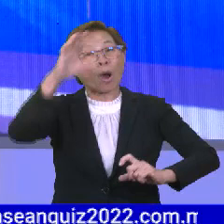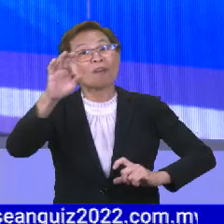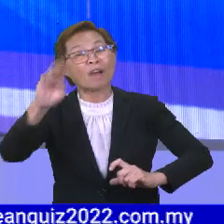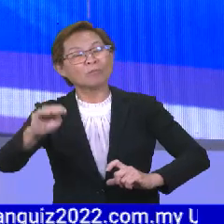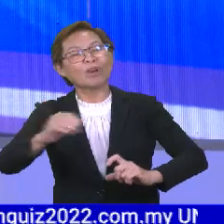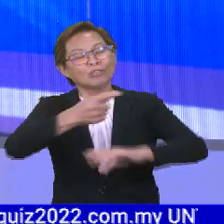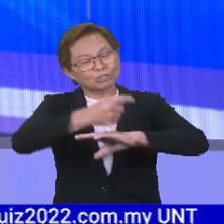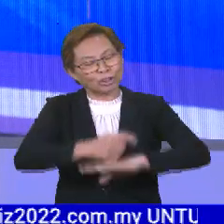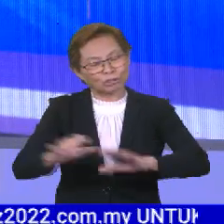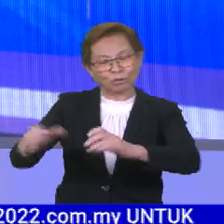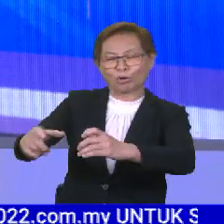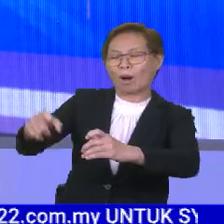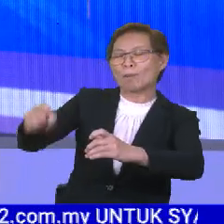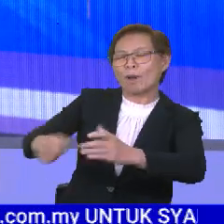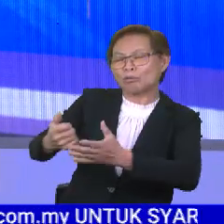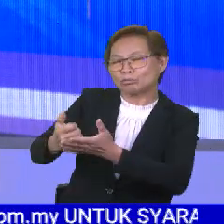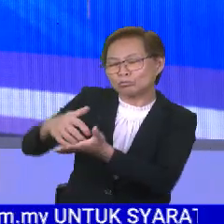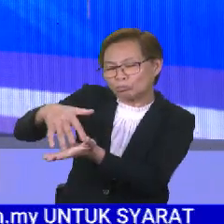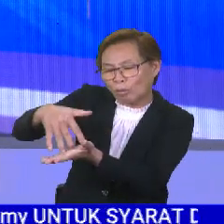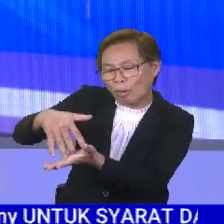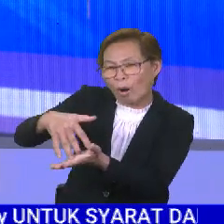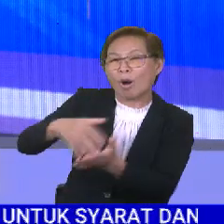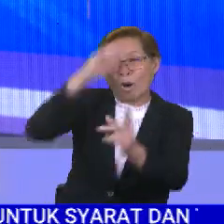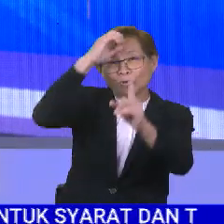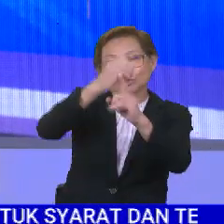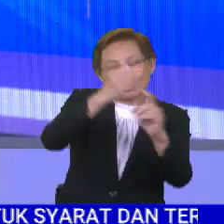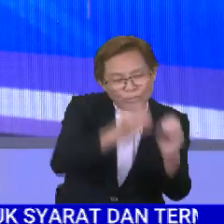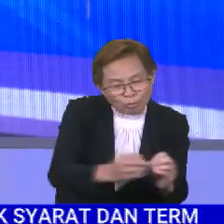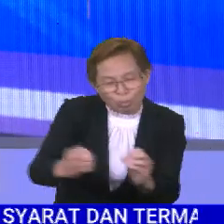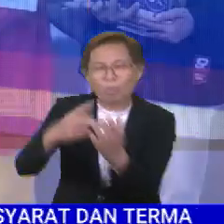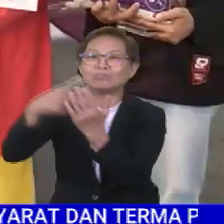tradisi, golongan memerlukan objektif penganjuran program.